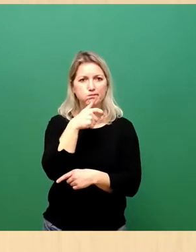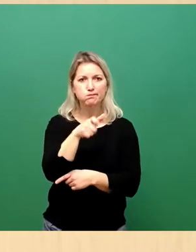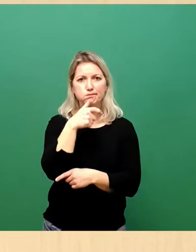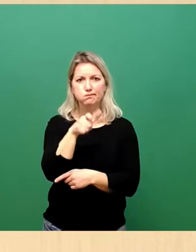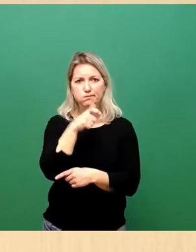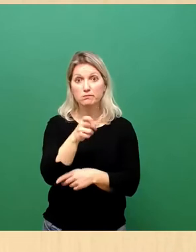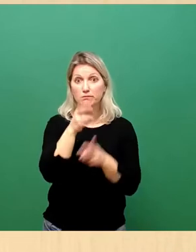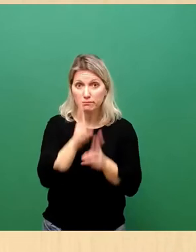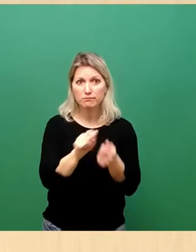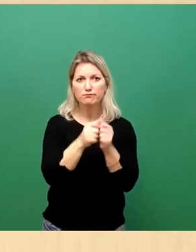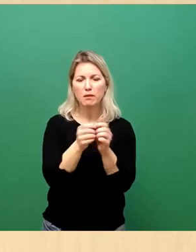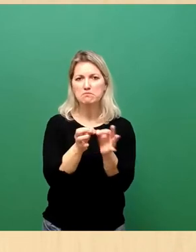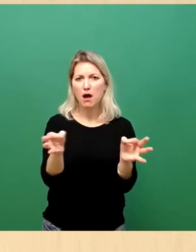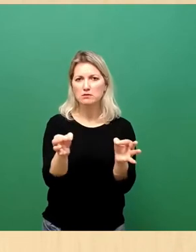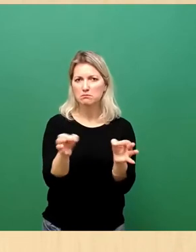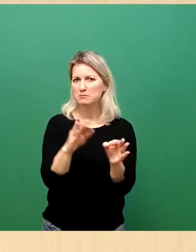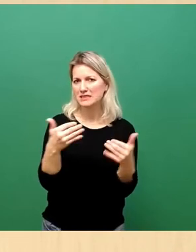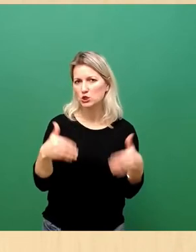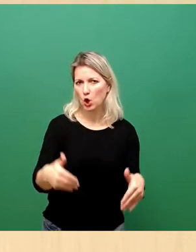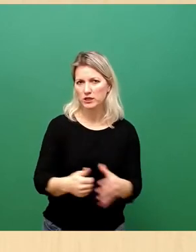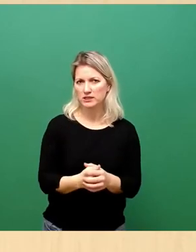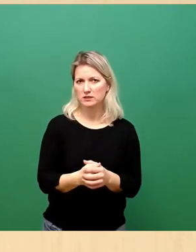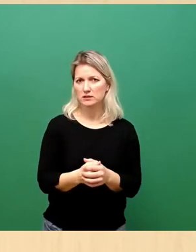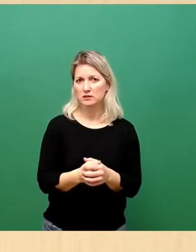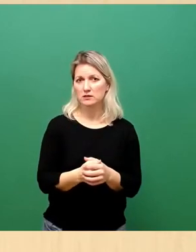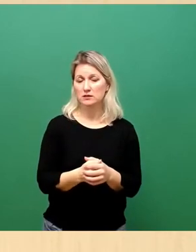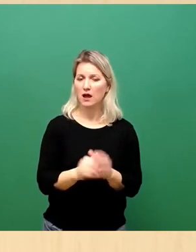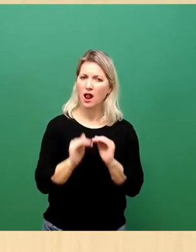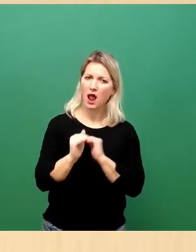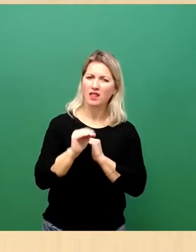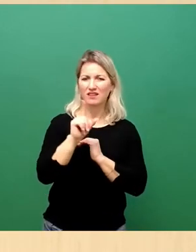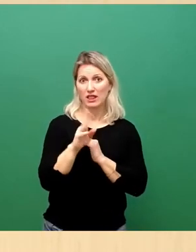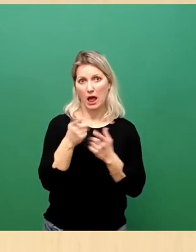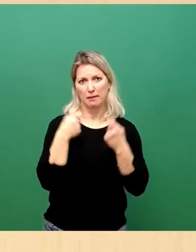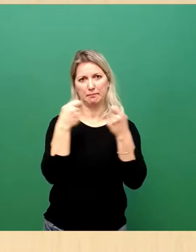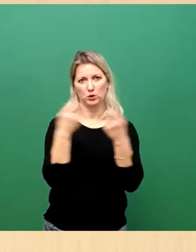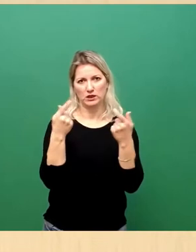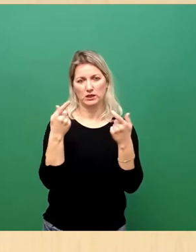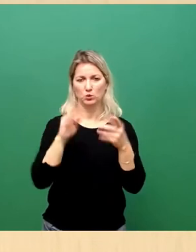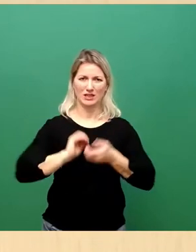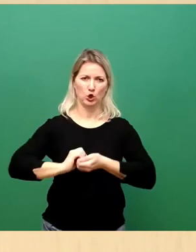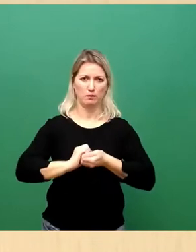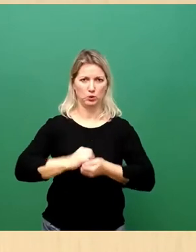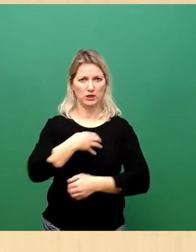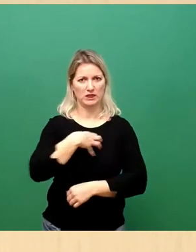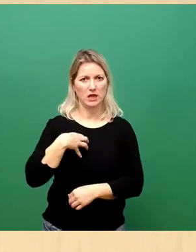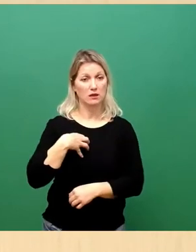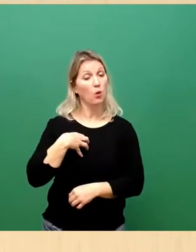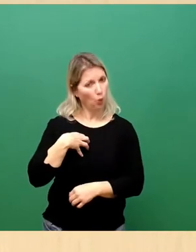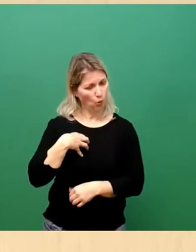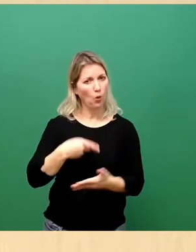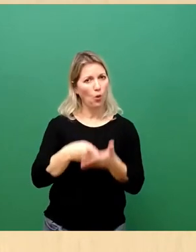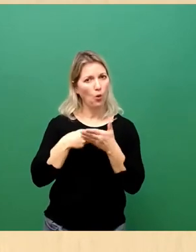uns Bund, zumindest der Bund, Landesebene vermisse ich es noch, aber vor allen Dingen auch die Kommune Dresden, doch eines anderen belehrt, konkrete